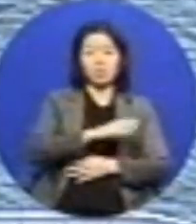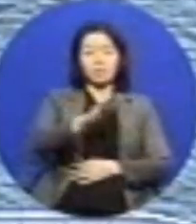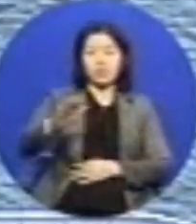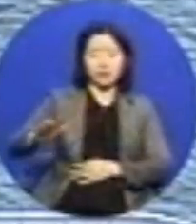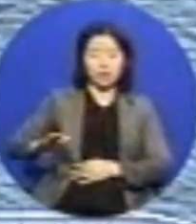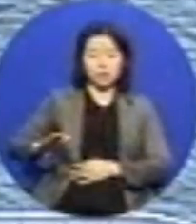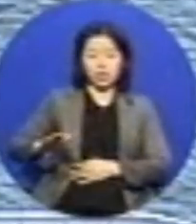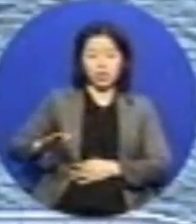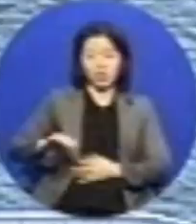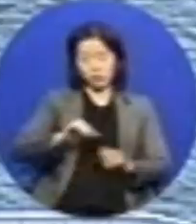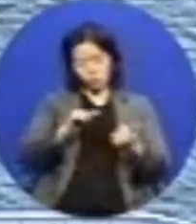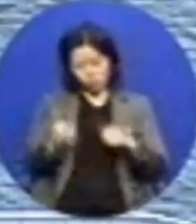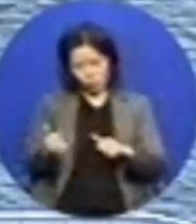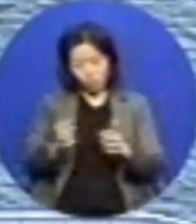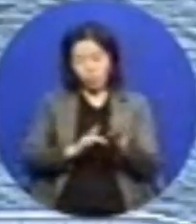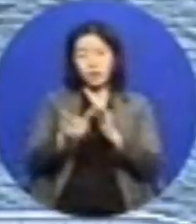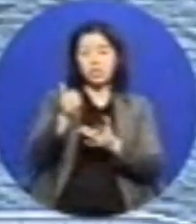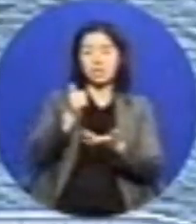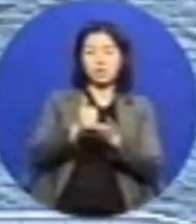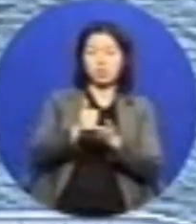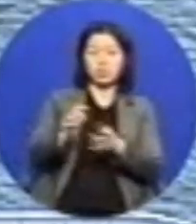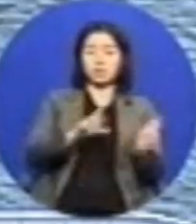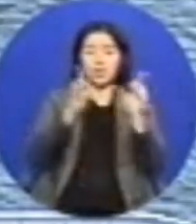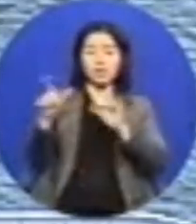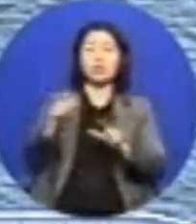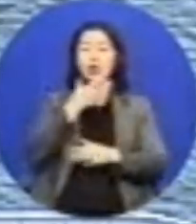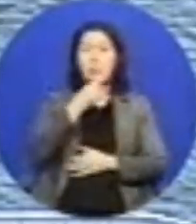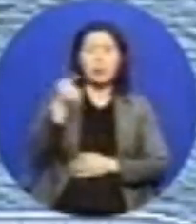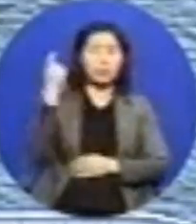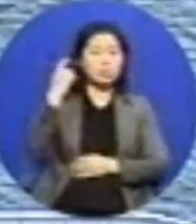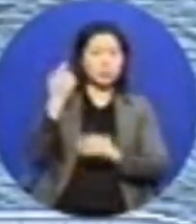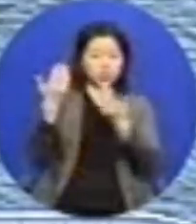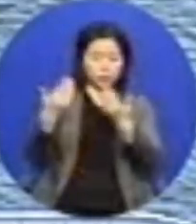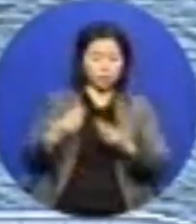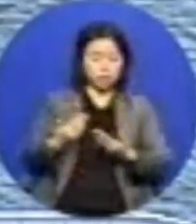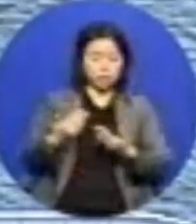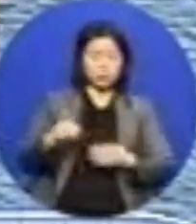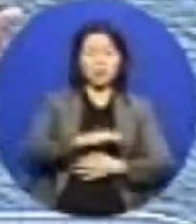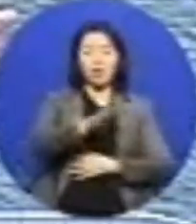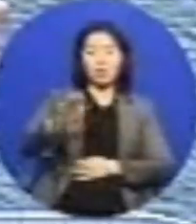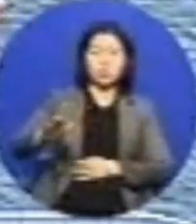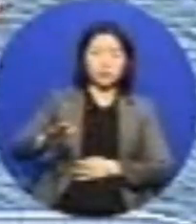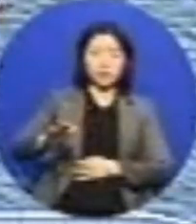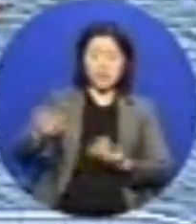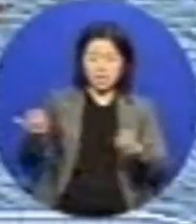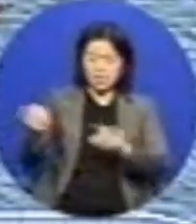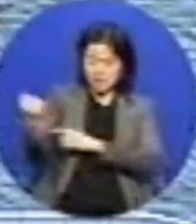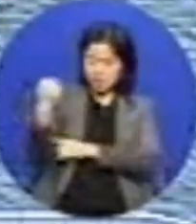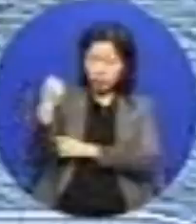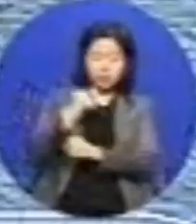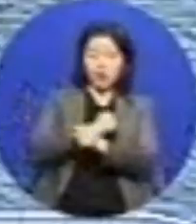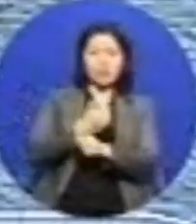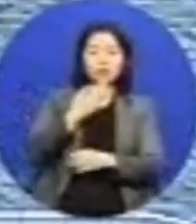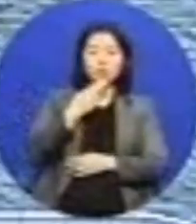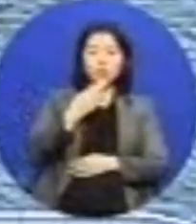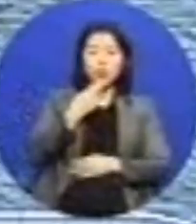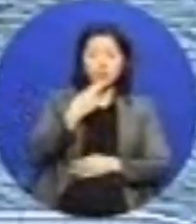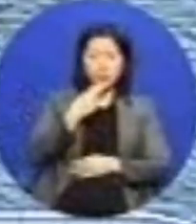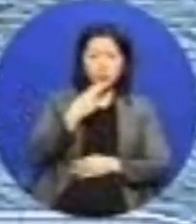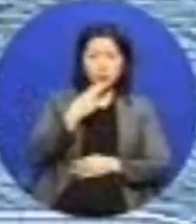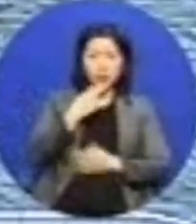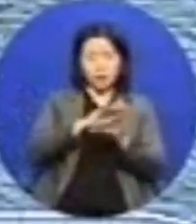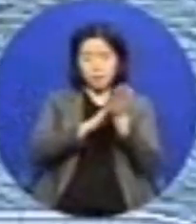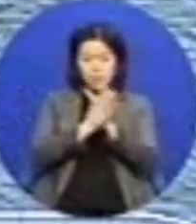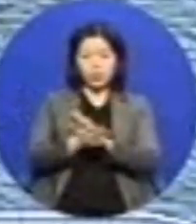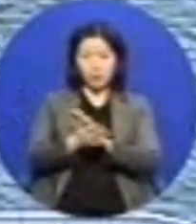춥고 예수를 사는 복음을 주신 것은 우리 물을 할 수 없는 우리 가정에 변화를 준 이미 이루어 주시겠다고